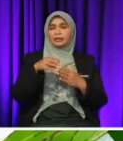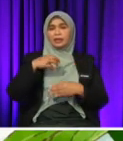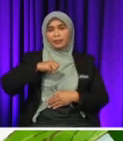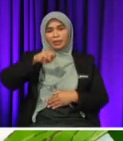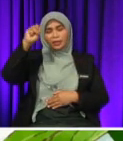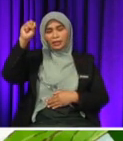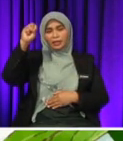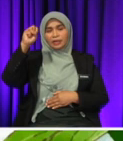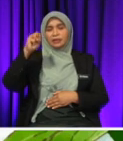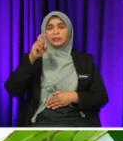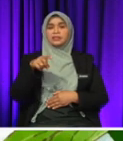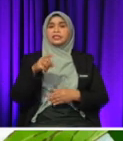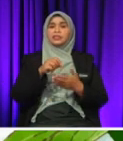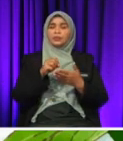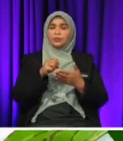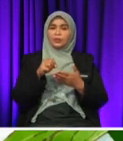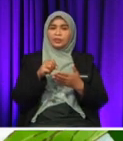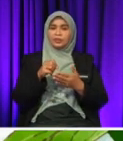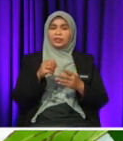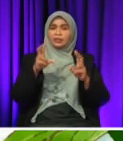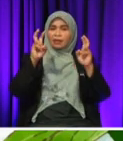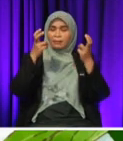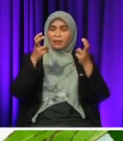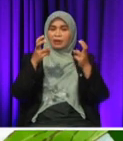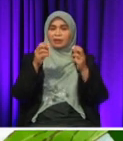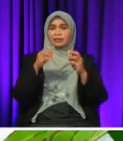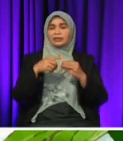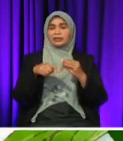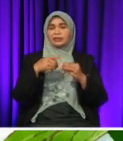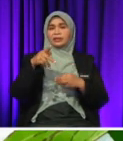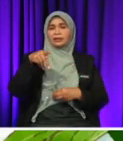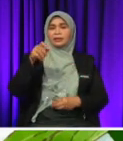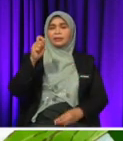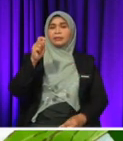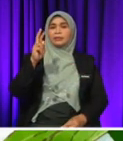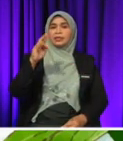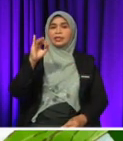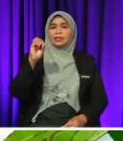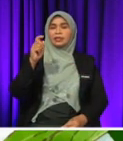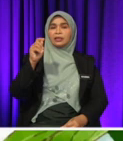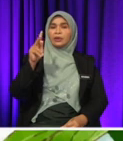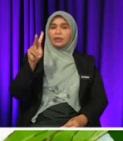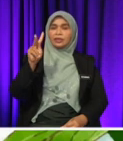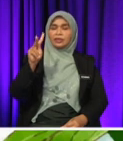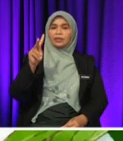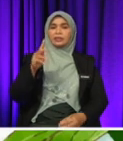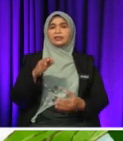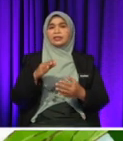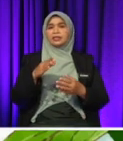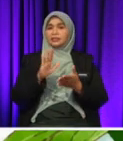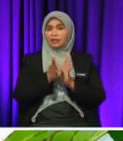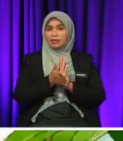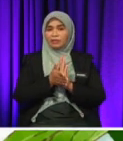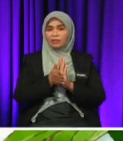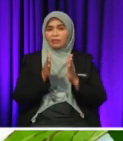saja yang bertemakan tentang pachotic jadi penonton yang datang akan terhibur dengan deklamasi saja